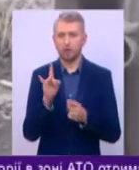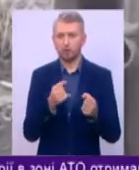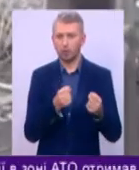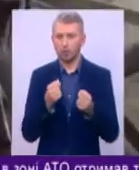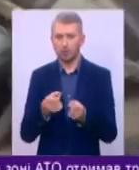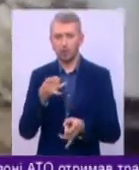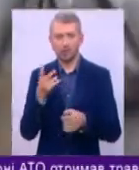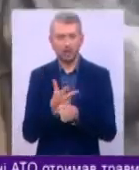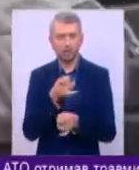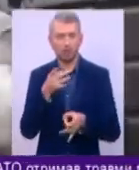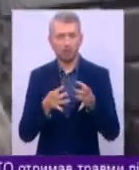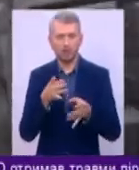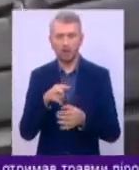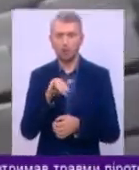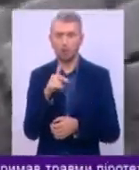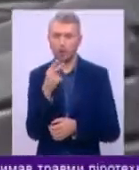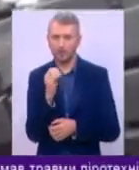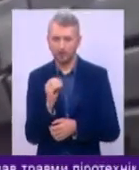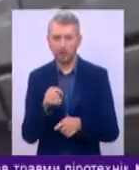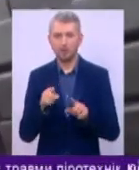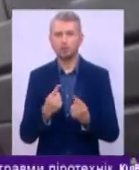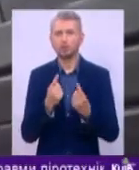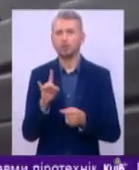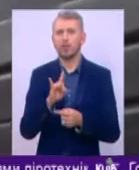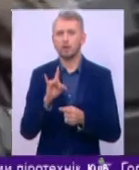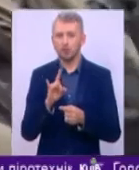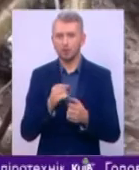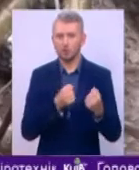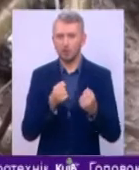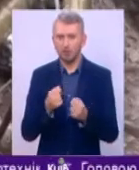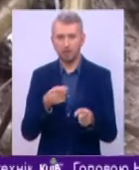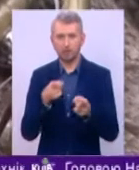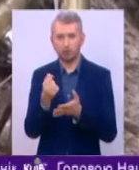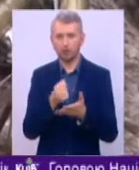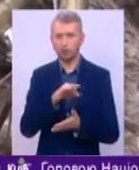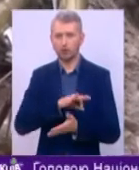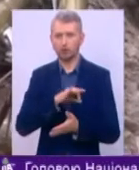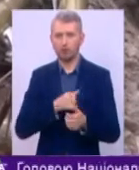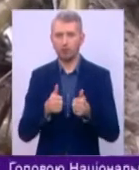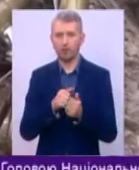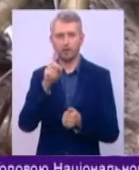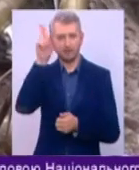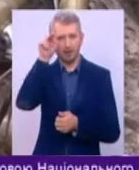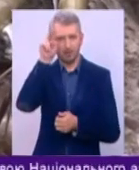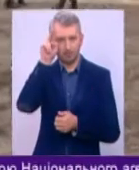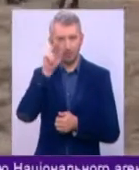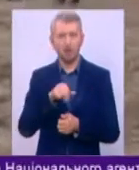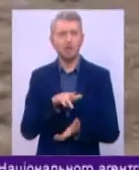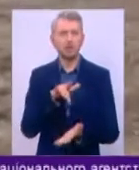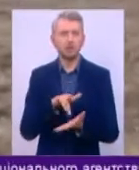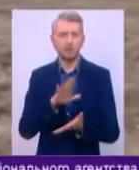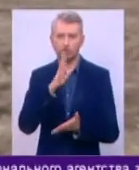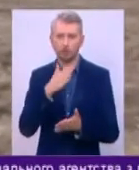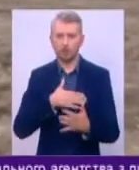обстріляли околиці Луганського. Також великокаліберні кулемети та стрілецьку зброю противник застосував неподалік Зайцевого. Але епіцентром